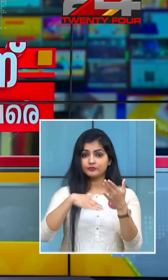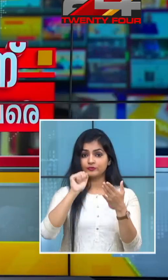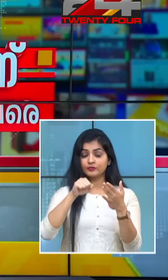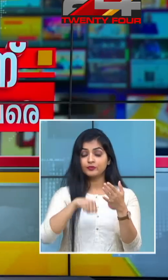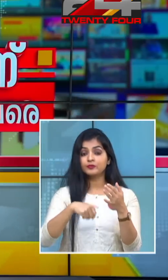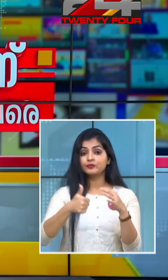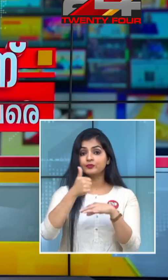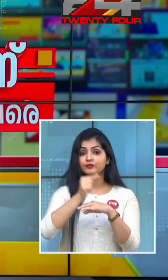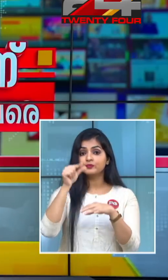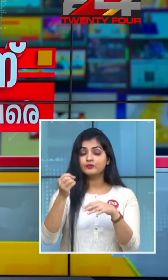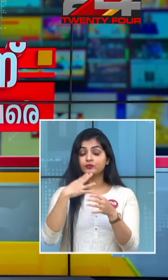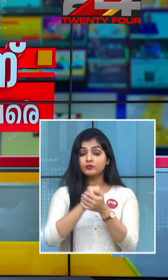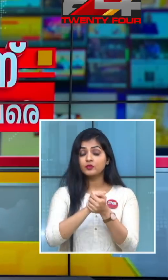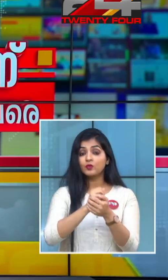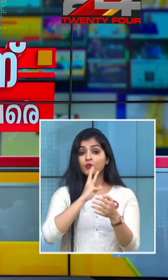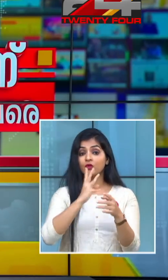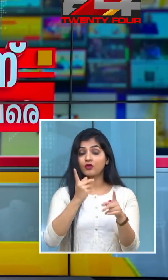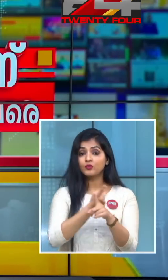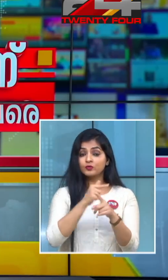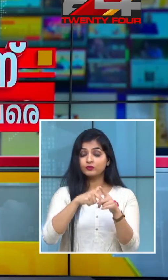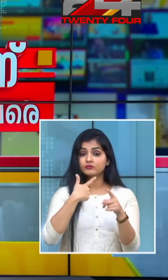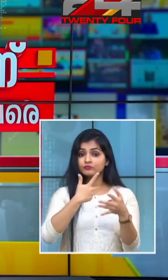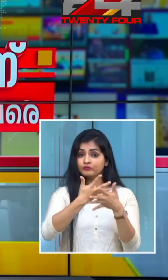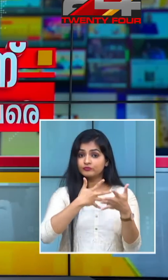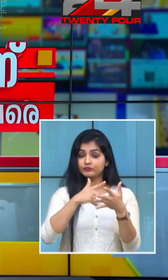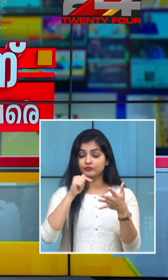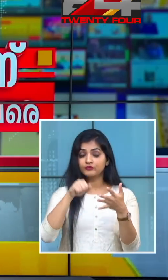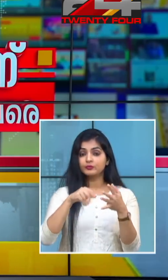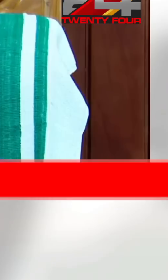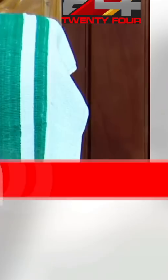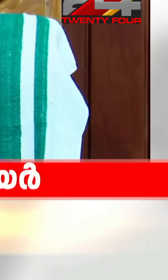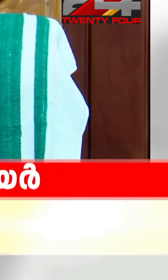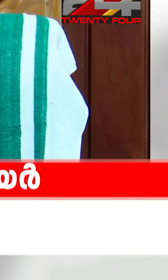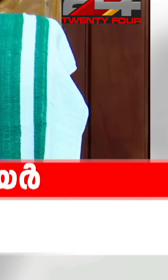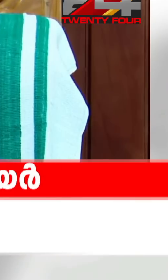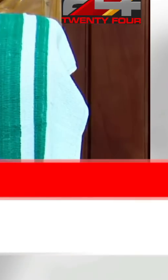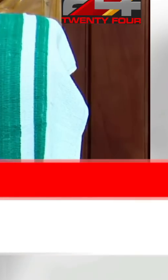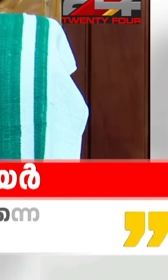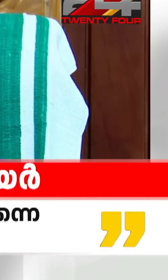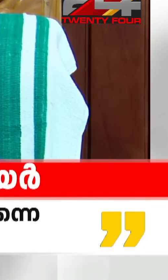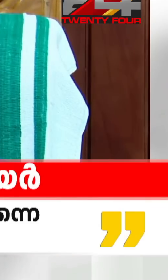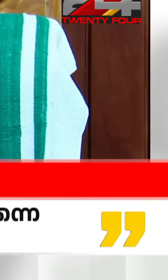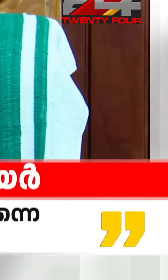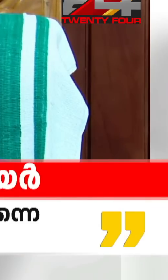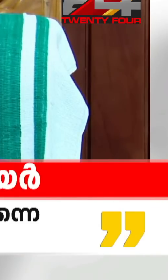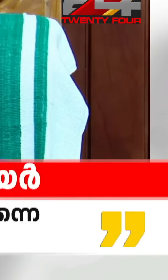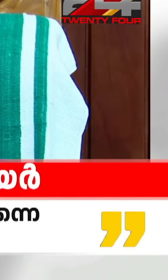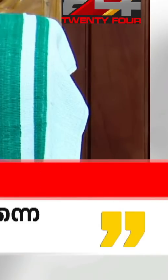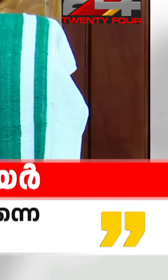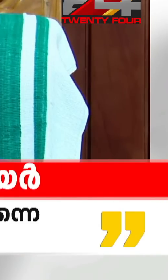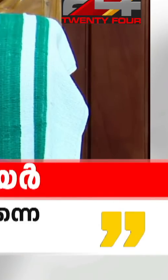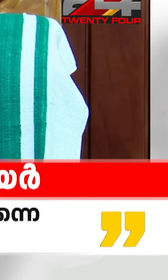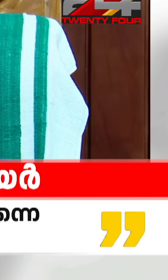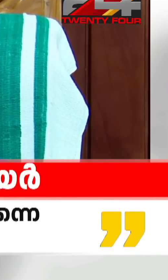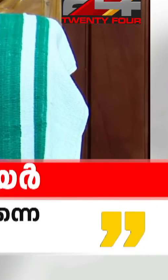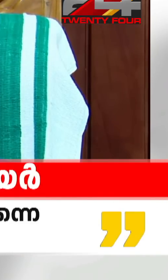അതോറിറ്റിയും കോർപ്പറേഷനും ഇതിനായി ശ്രമം നടത്തുകയാണെന്നും മേയർ 24-നോട് പറഞ്ഞു. കുടിവെള്ള പ്രശ്നം ഒരു രാഷ്ട്രീയ പ്രശ്നമായി എടുക്കേണ്ടതില്ല.